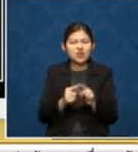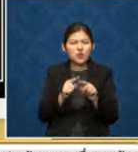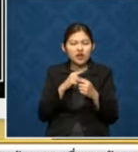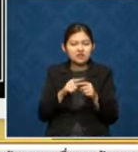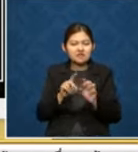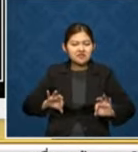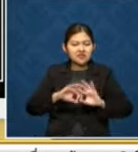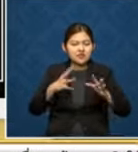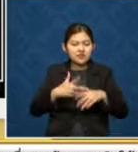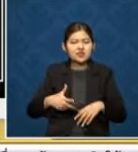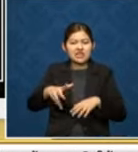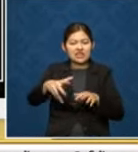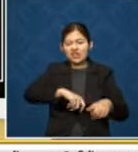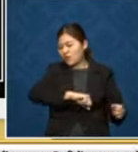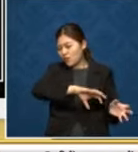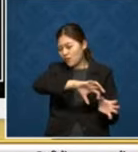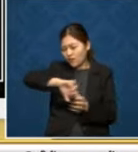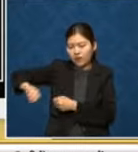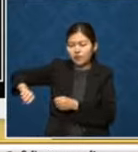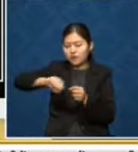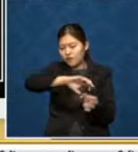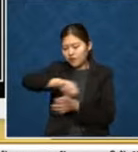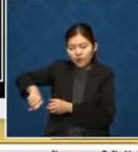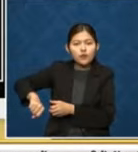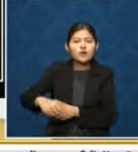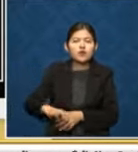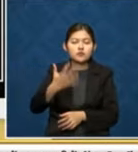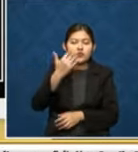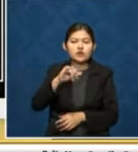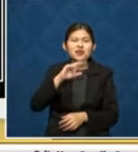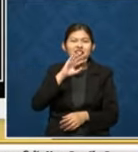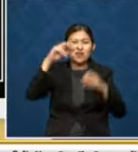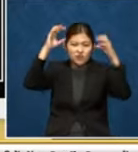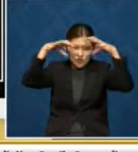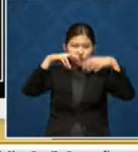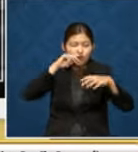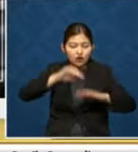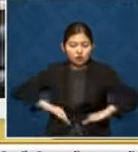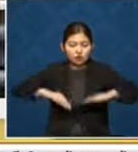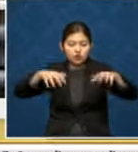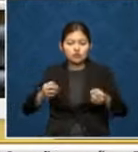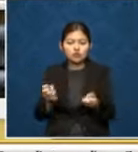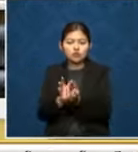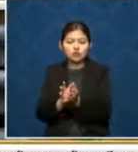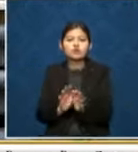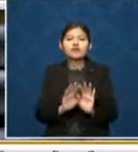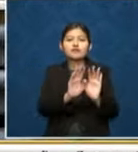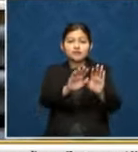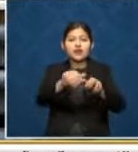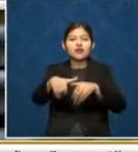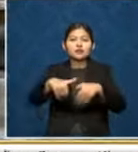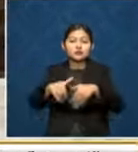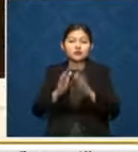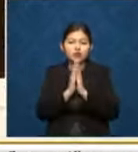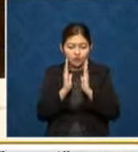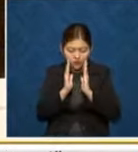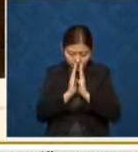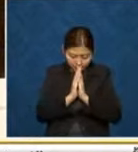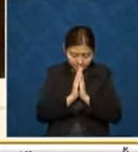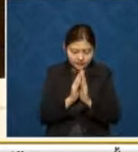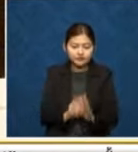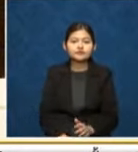วางทางน้ำแล้วก็ทำให้น้ำท่วมที่หน้าโรงเรียนอีเทคเป็นประจำครับขอบคุณครับท่านประธานครับ ขอบคุณครับเชิญท่านยุทธการ